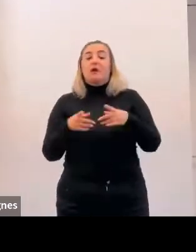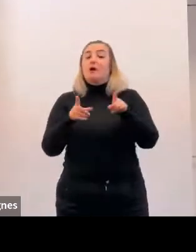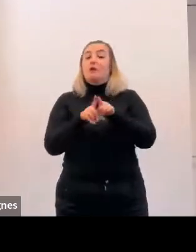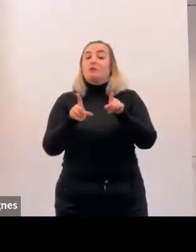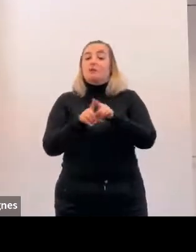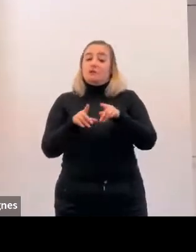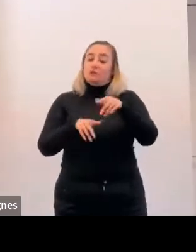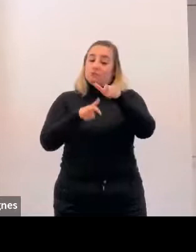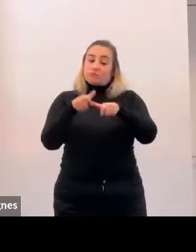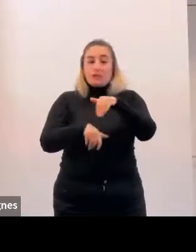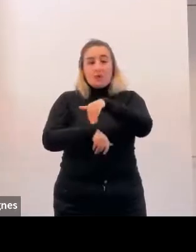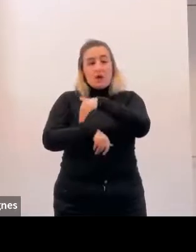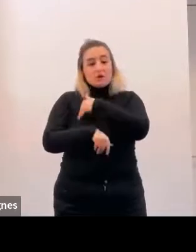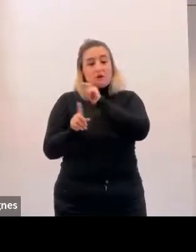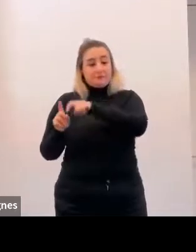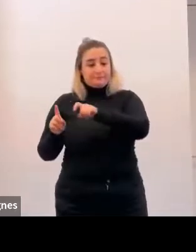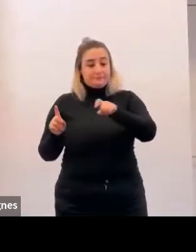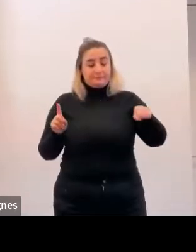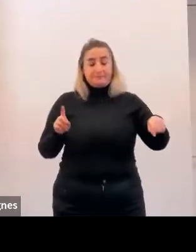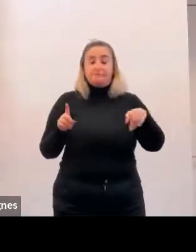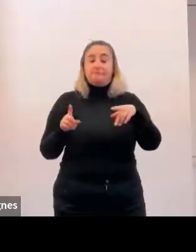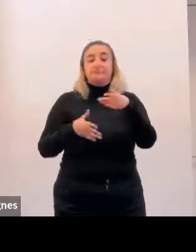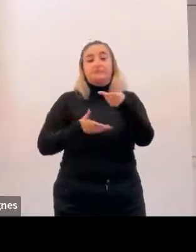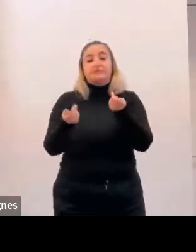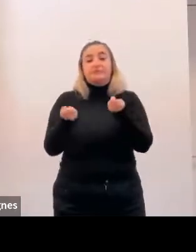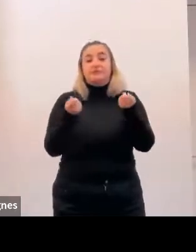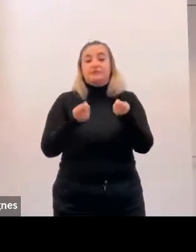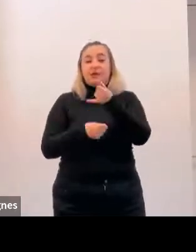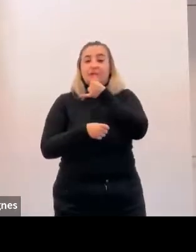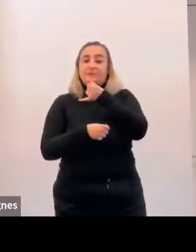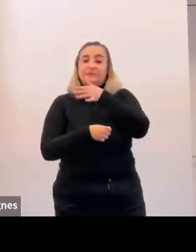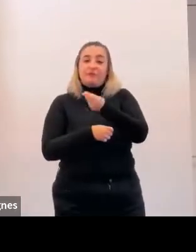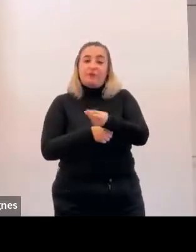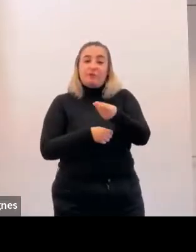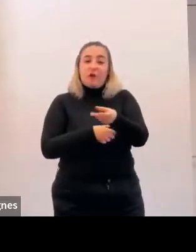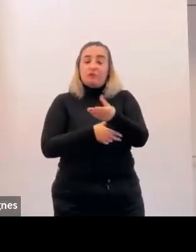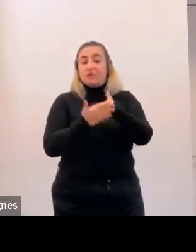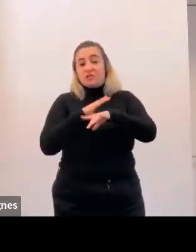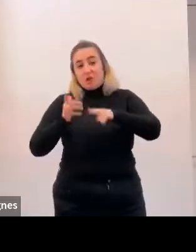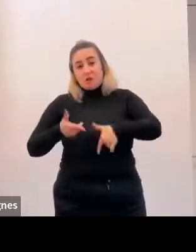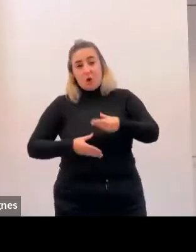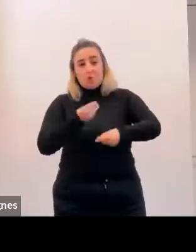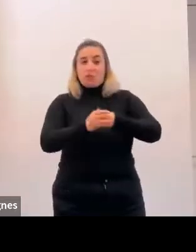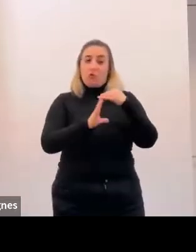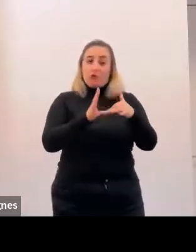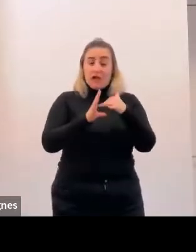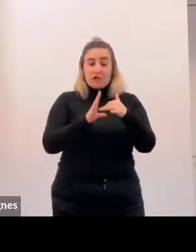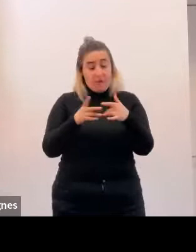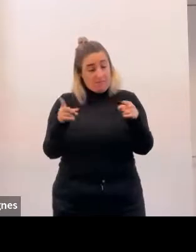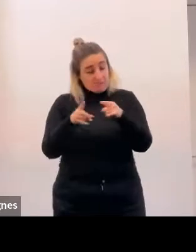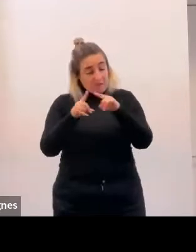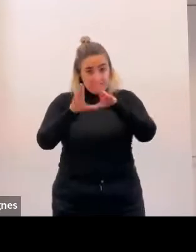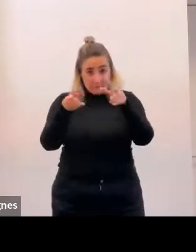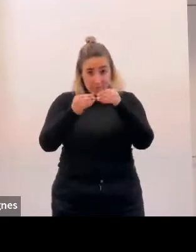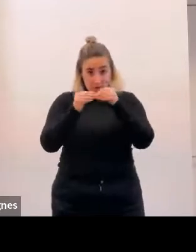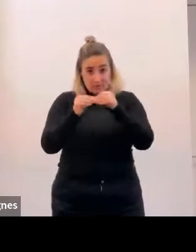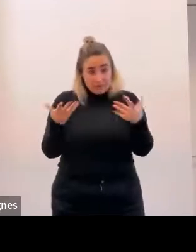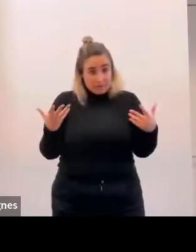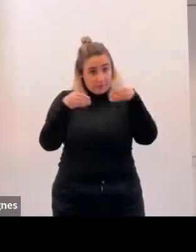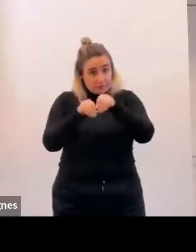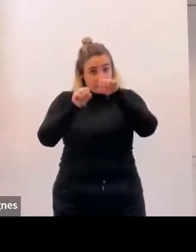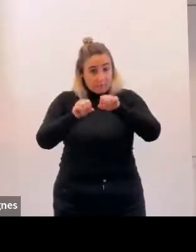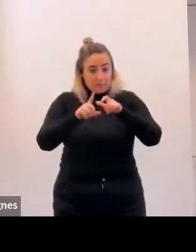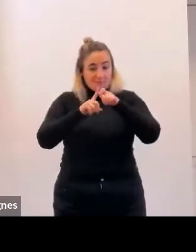pour les agents qui ont en charge les tout-petits à l'école ou à la crèche leur permettra de partager et d'enrichir leurs